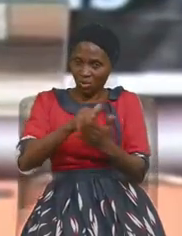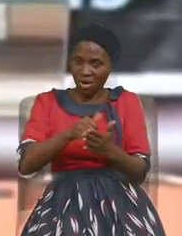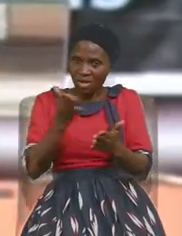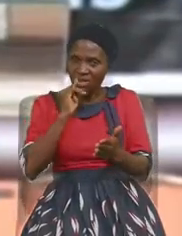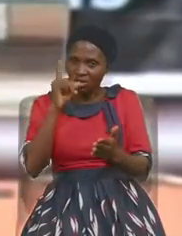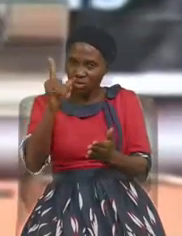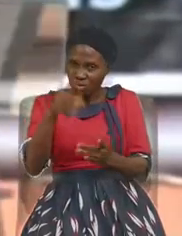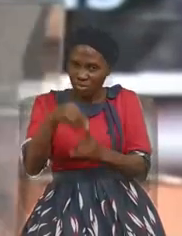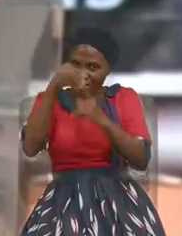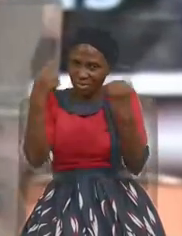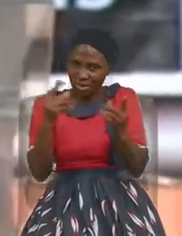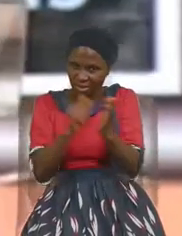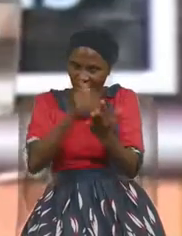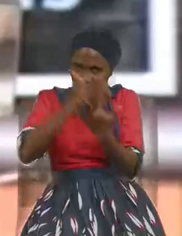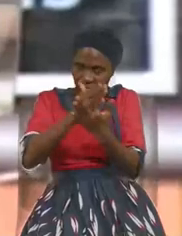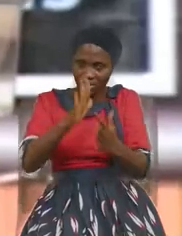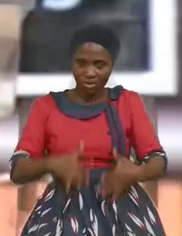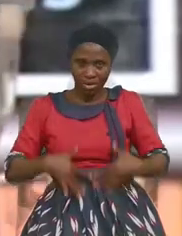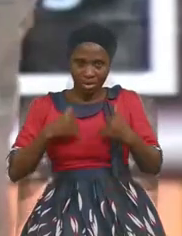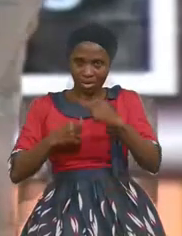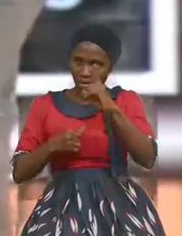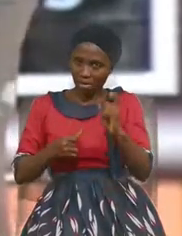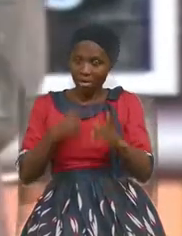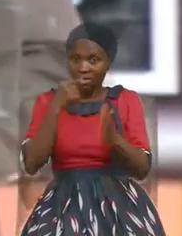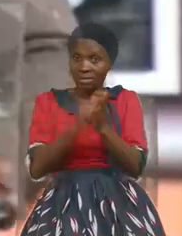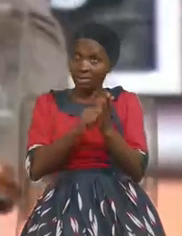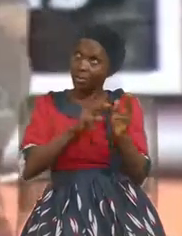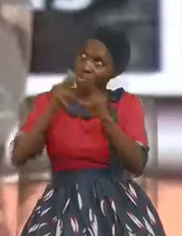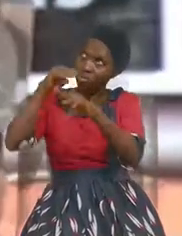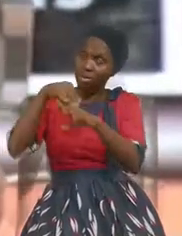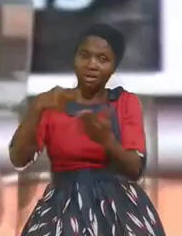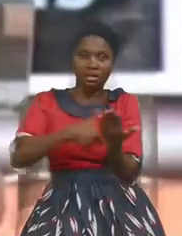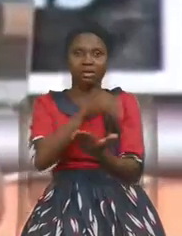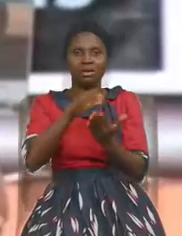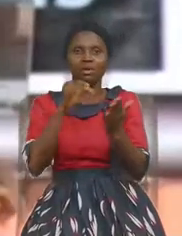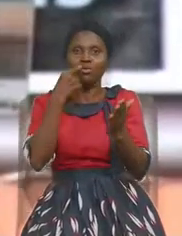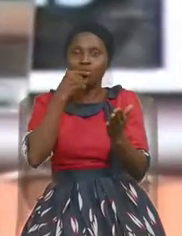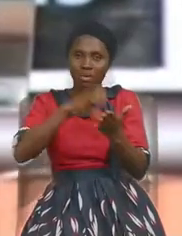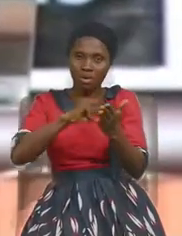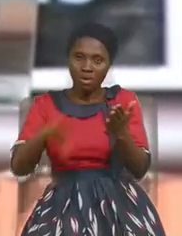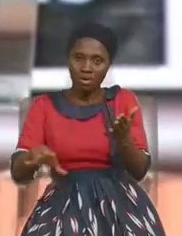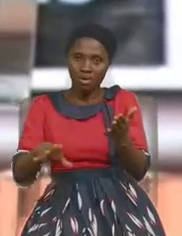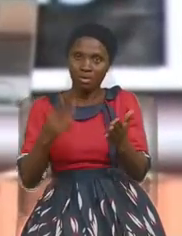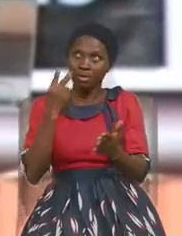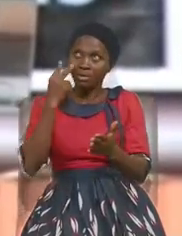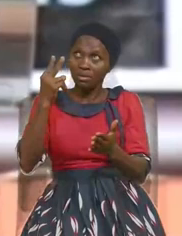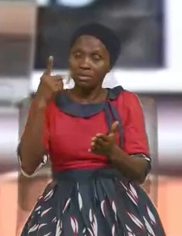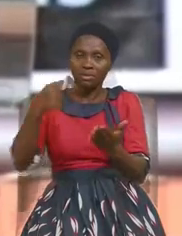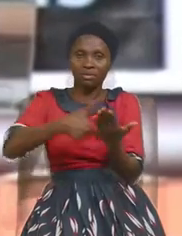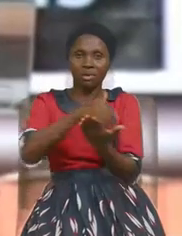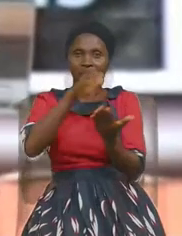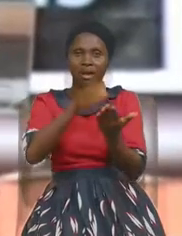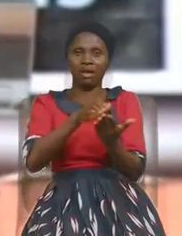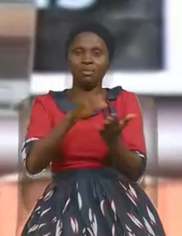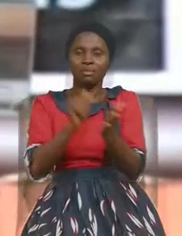ta vie, il dit, voici l'agneau qui ôte, voici l'agneau qui